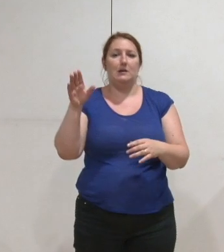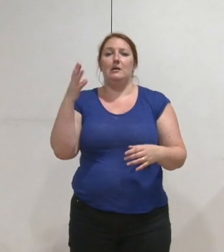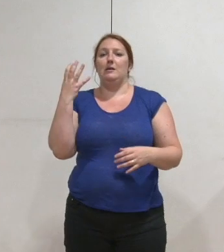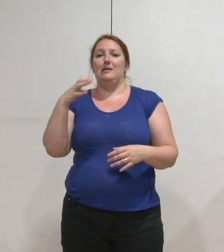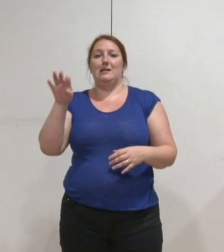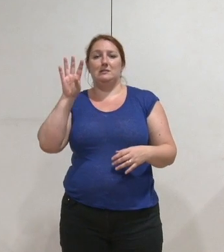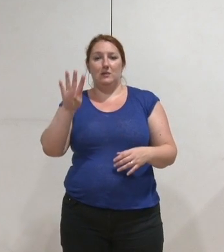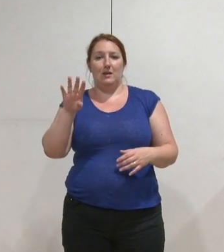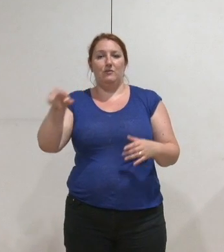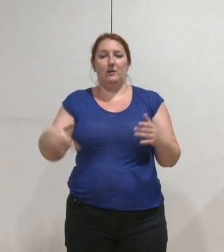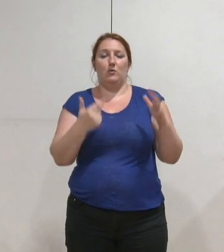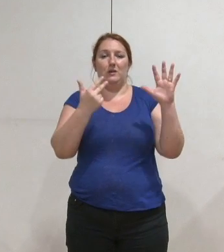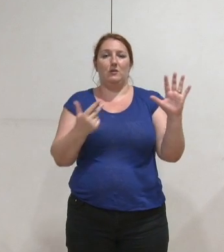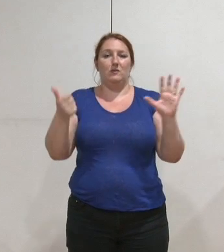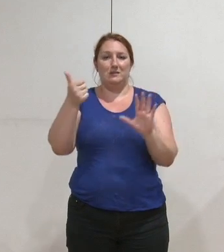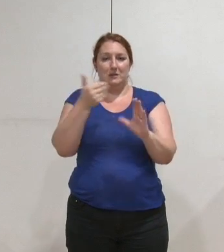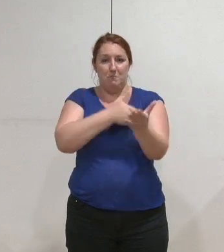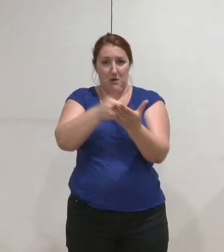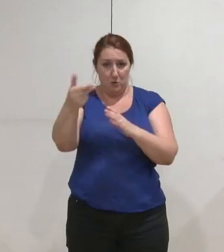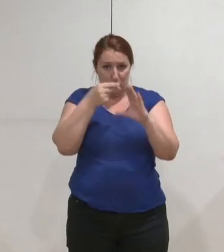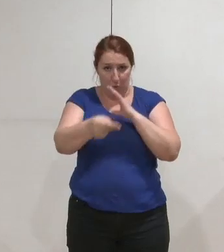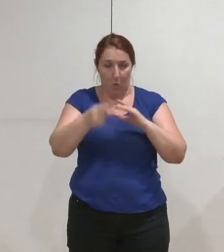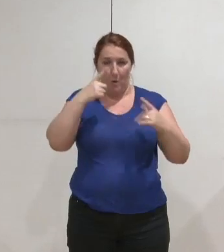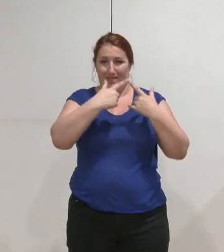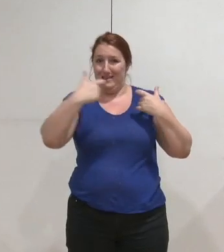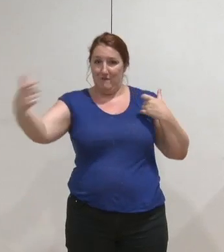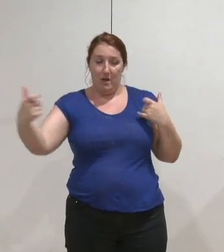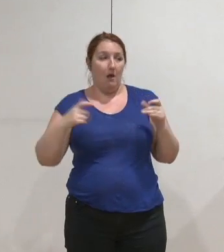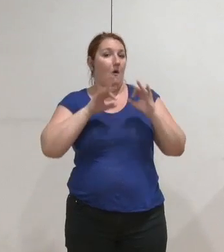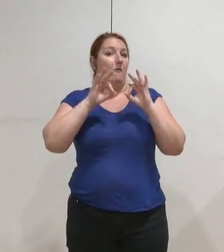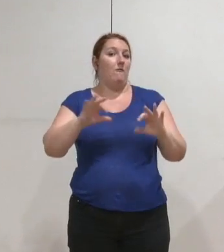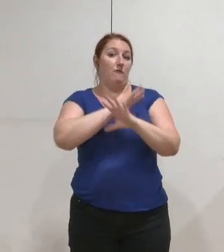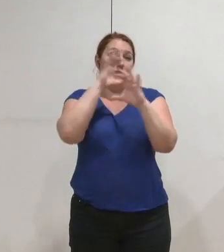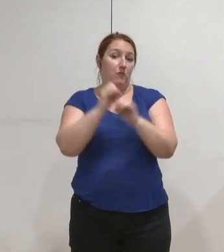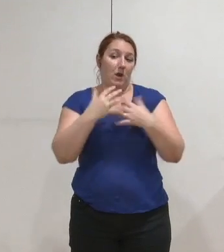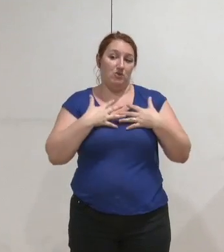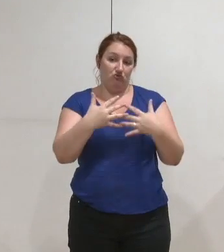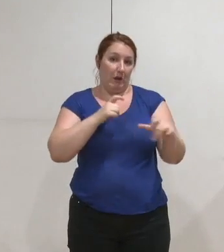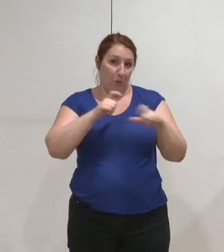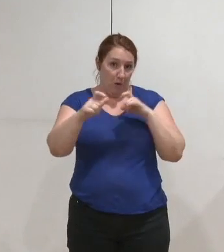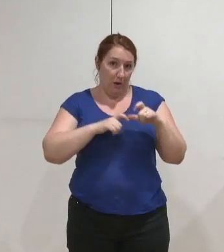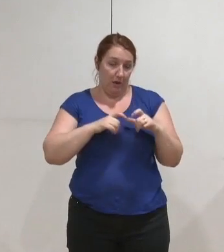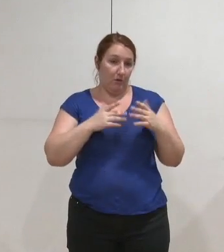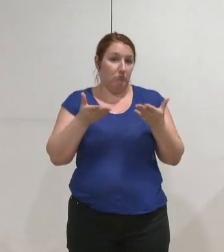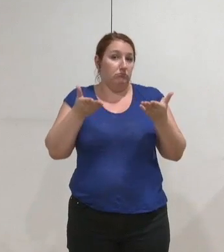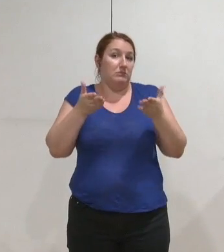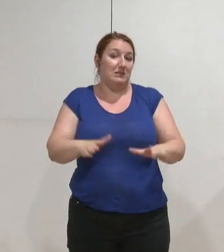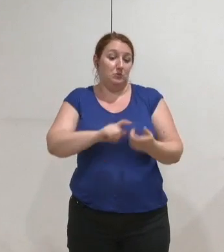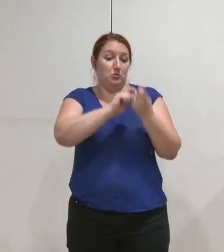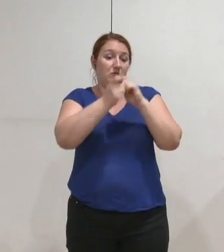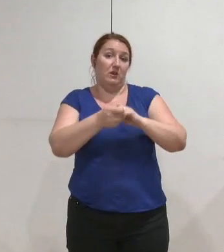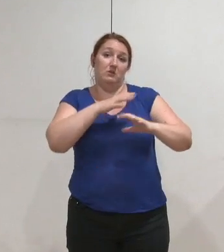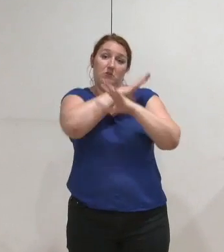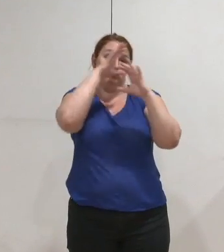4 86 millions d'euros divers donc voilà mes chers collègues l'essentiel de cette décision